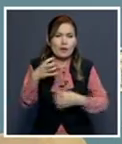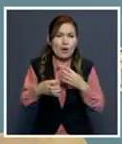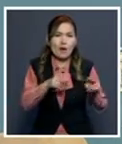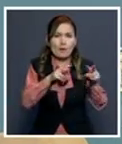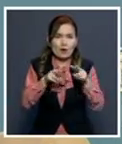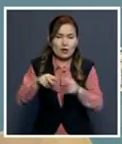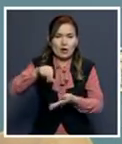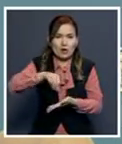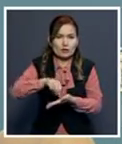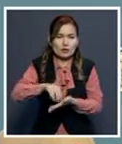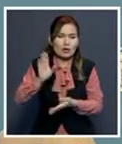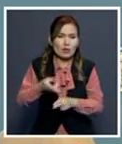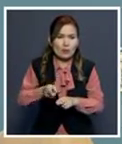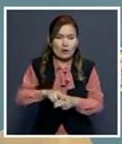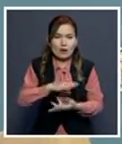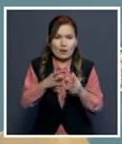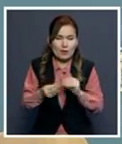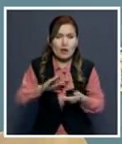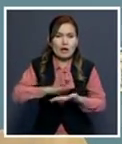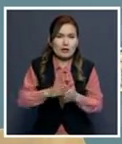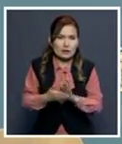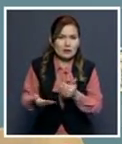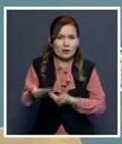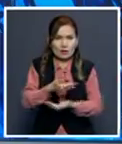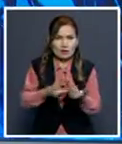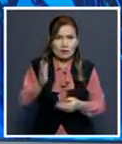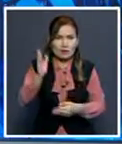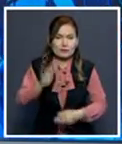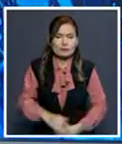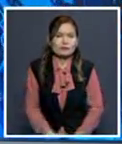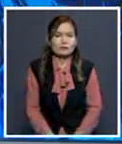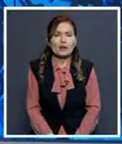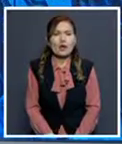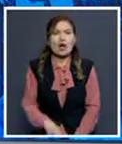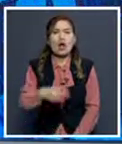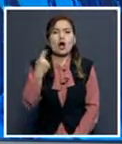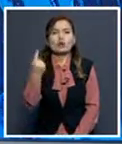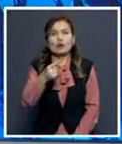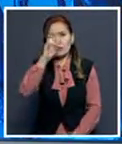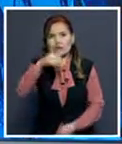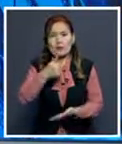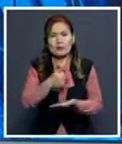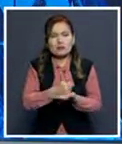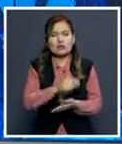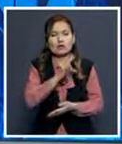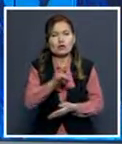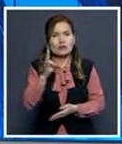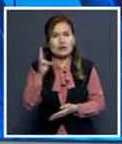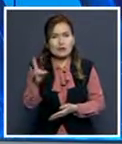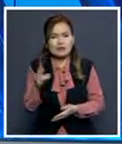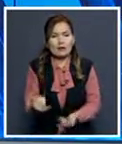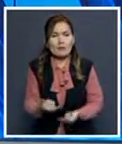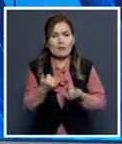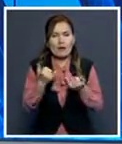қатысады. Маңызды мәмілелер мен келелі келісімдер күтеміз. Тұңғыш президент мерекесі қарсаңында Қостанай облысындағы